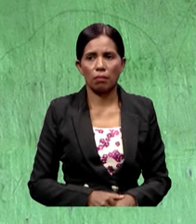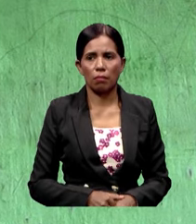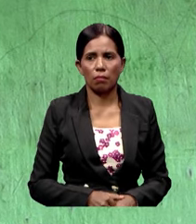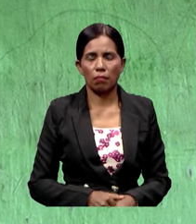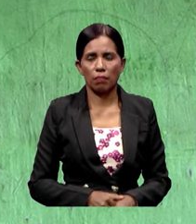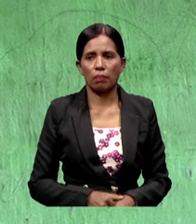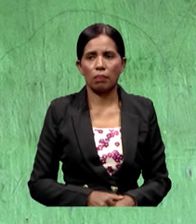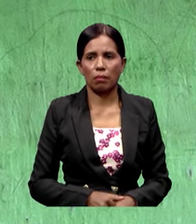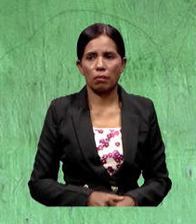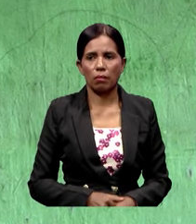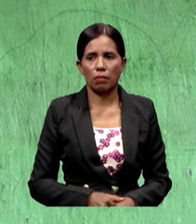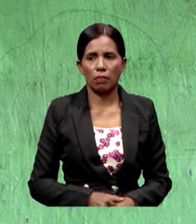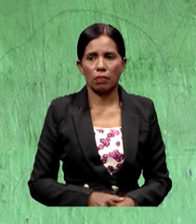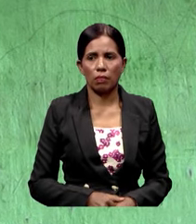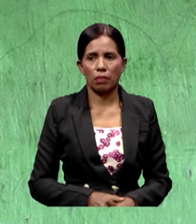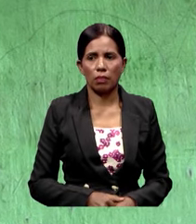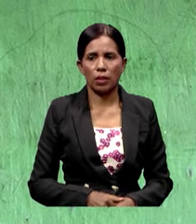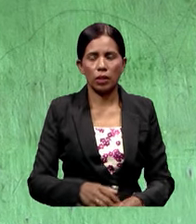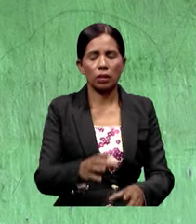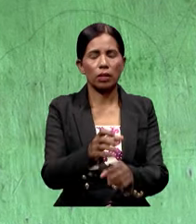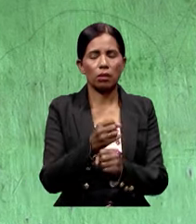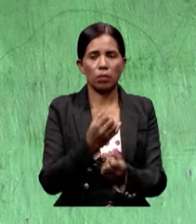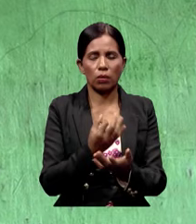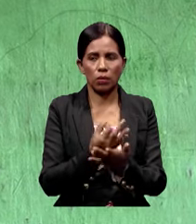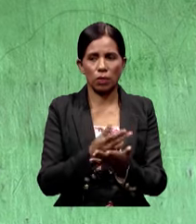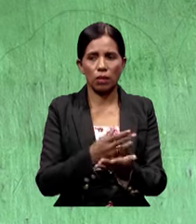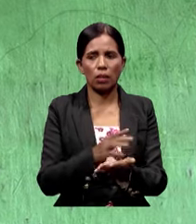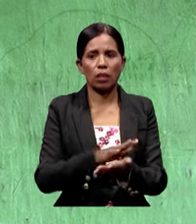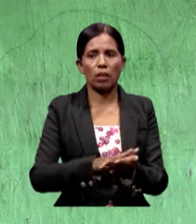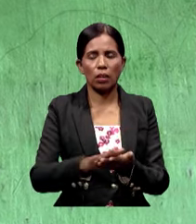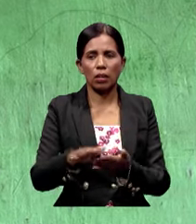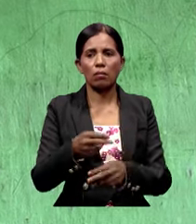Simu lima laran teng kue, lima indane,